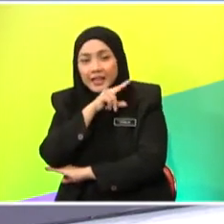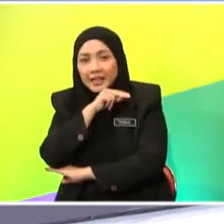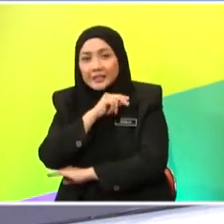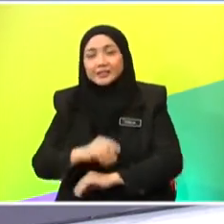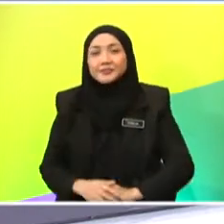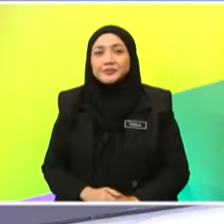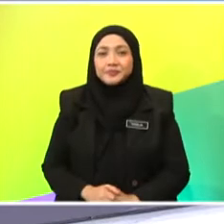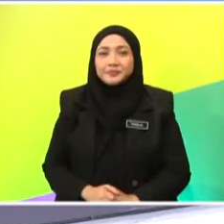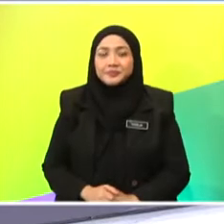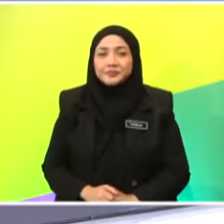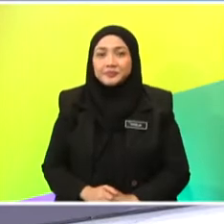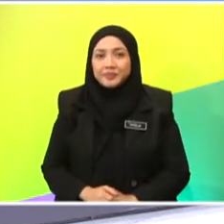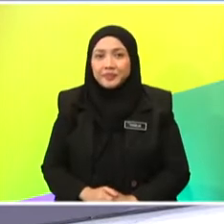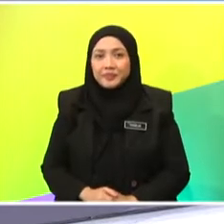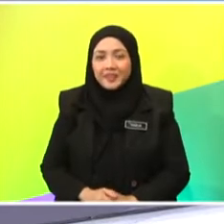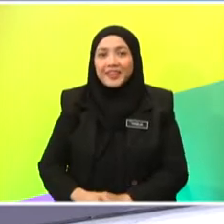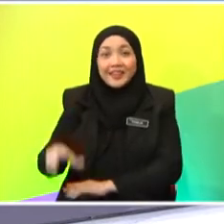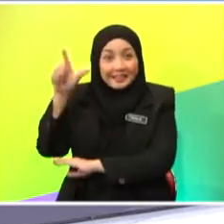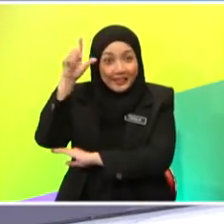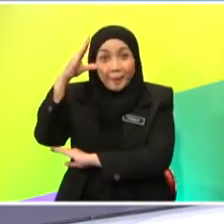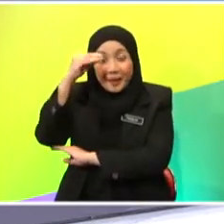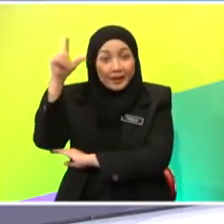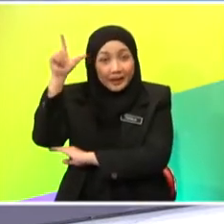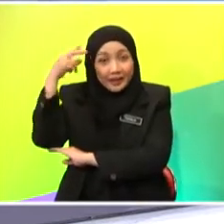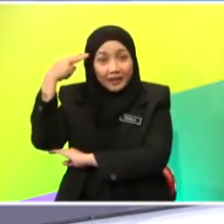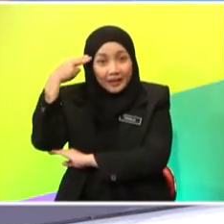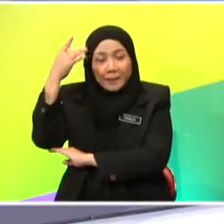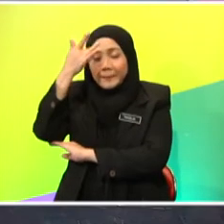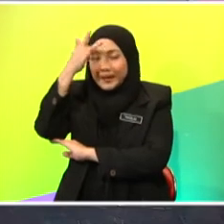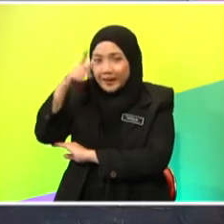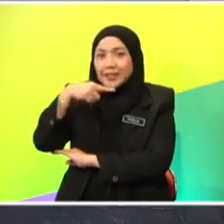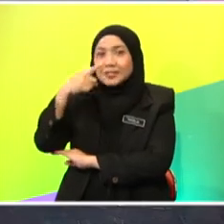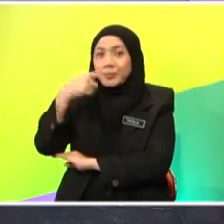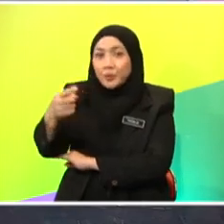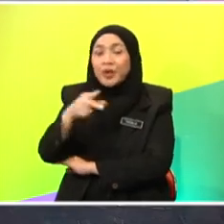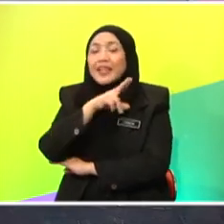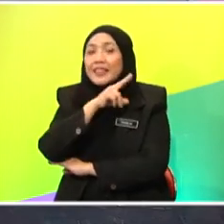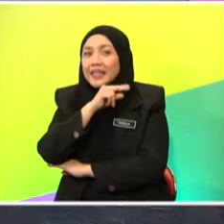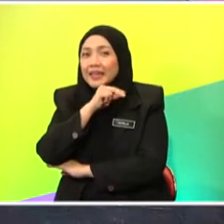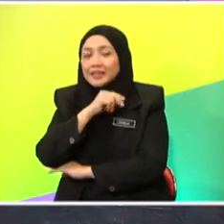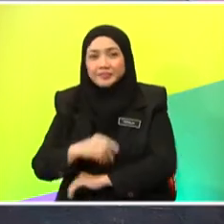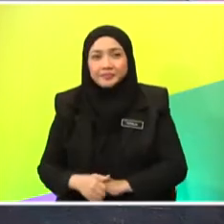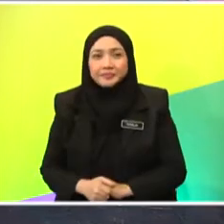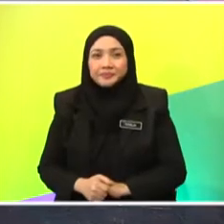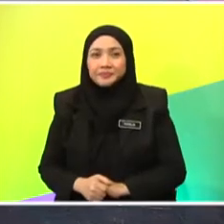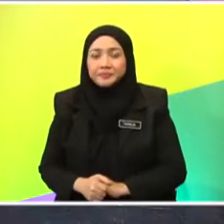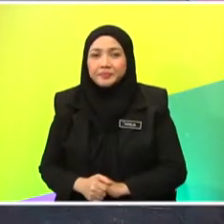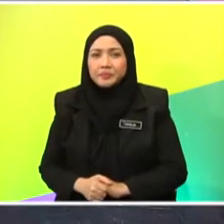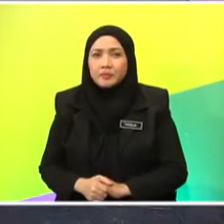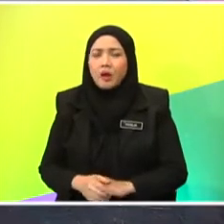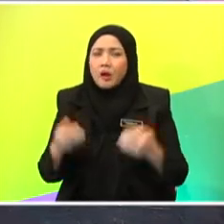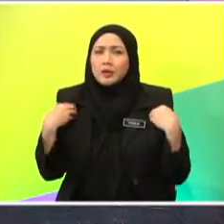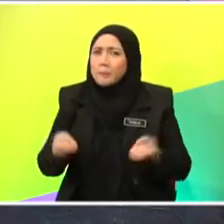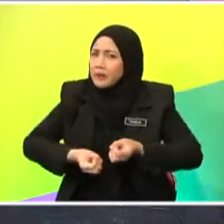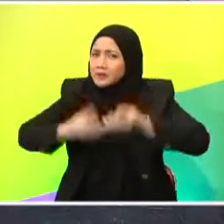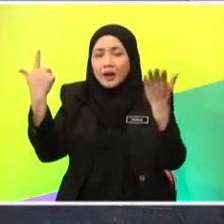Acim pantai sebuyk aksi wq1qq nilai laki-laki disuruh banyak lagi di atas meja